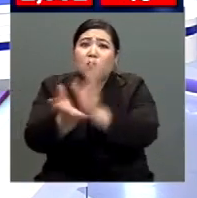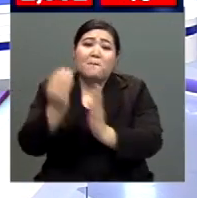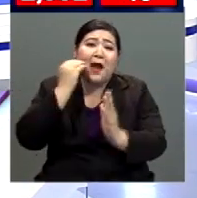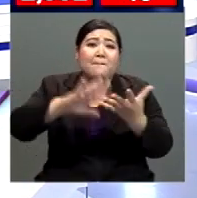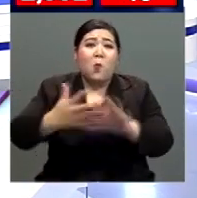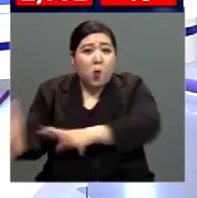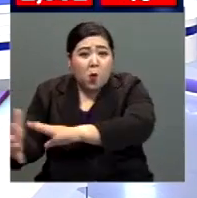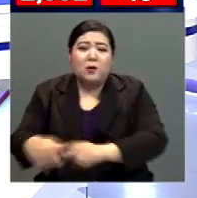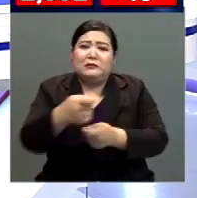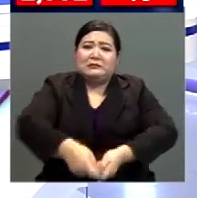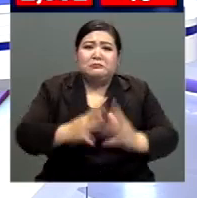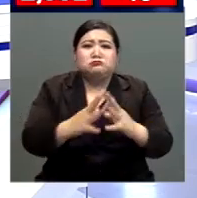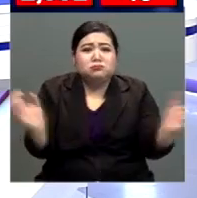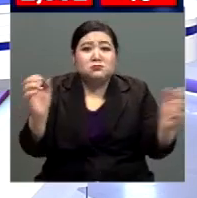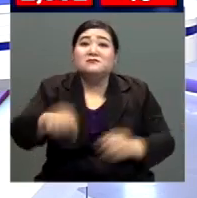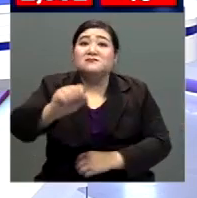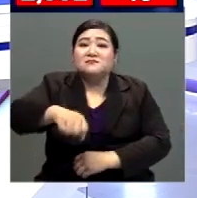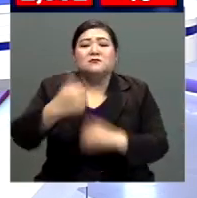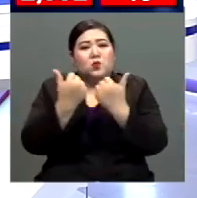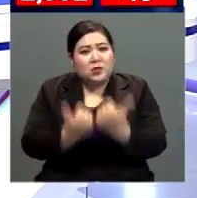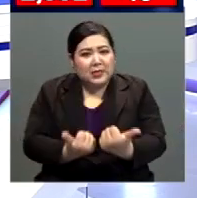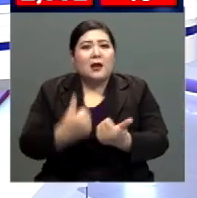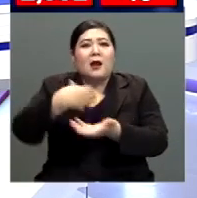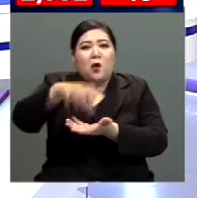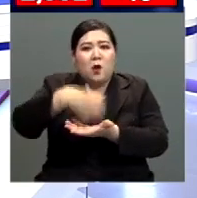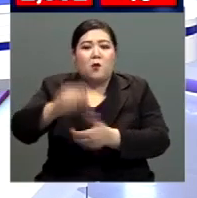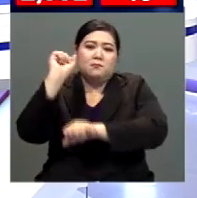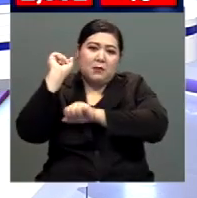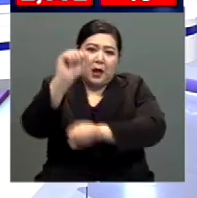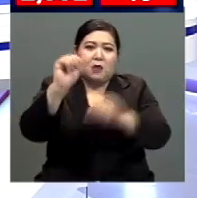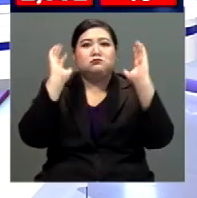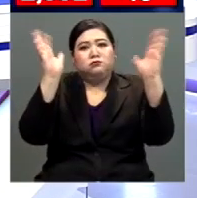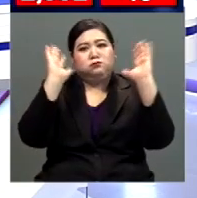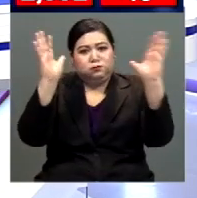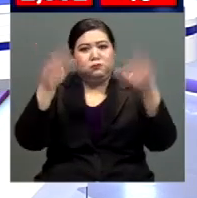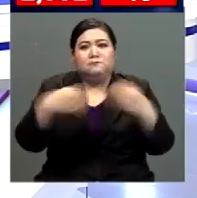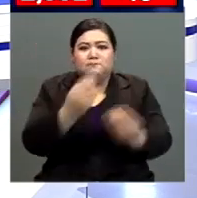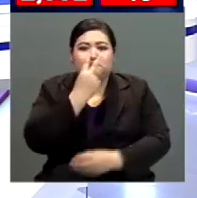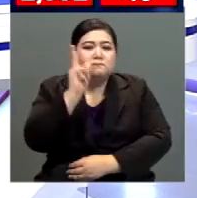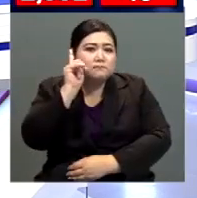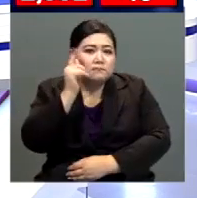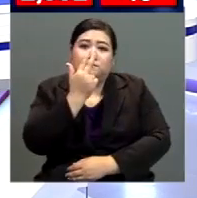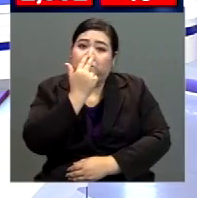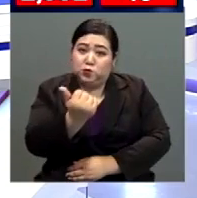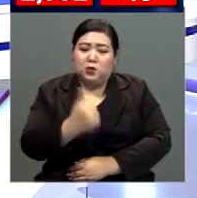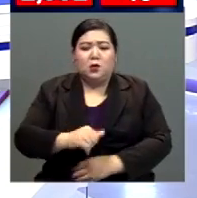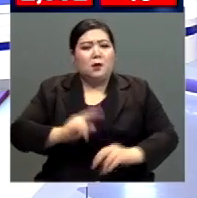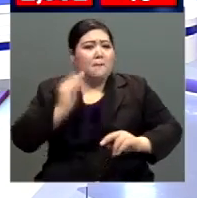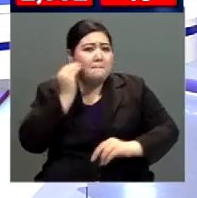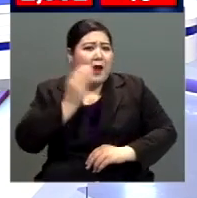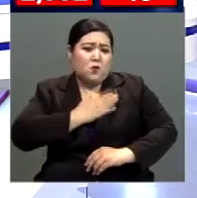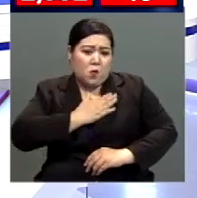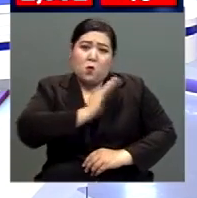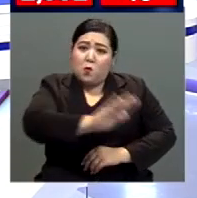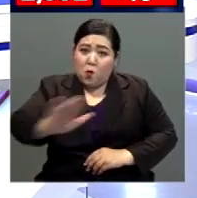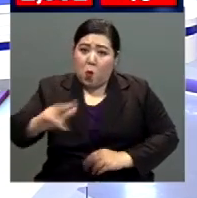ที่การเกษตรก็เสียหายไปด้วยนะคะวันนี้ก็มีมาประกาศให้ได้ติดตามกันคุณผู้ชมที่อยู่ในแต่ละพื้นที่จะได้เฝ้าระวังไว้ด้วยนะคะ